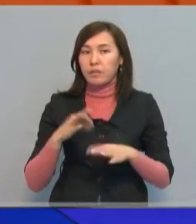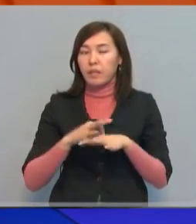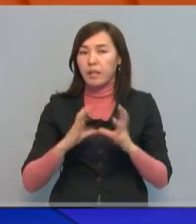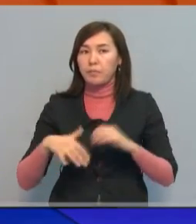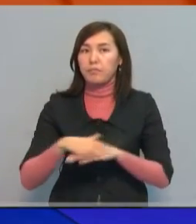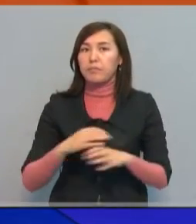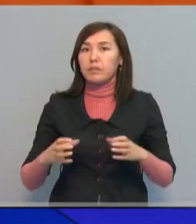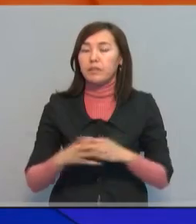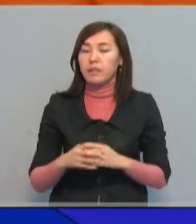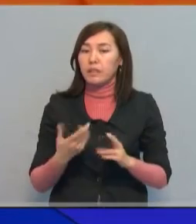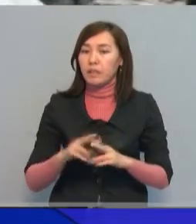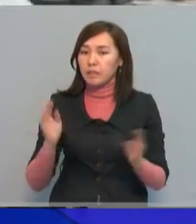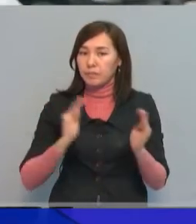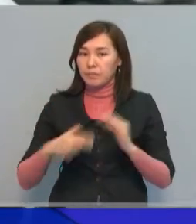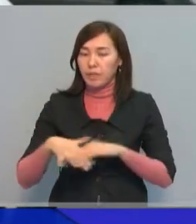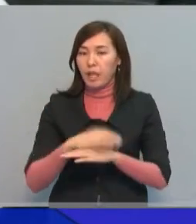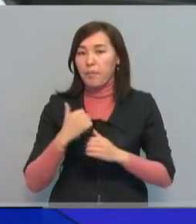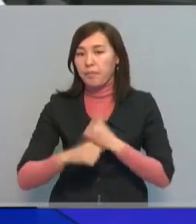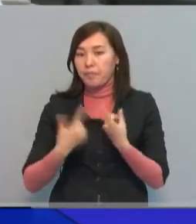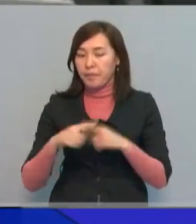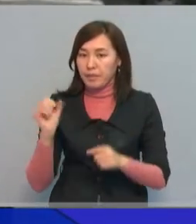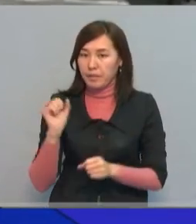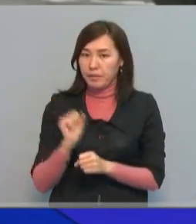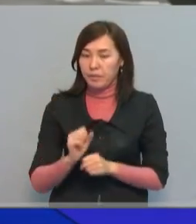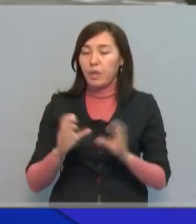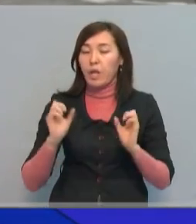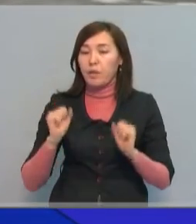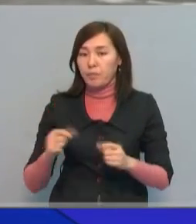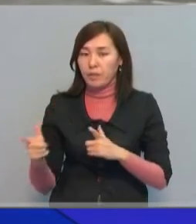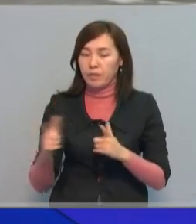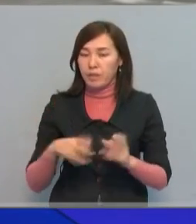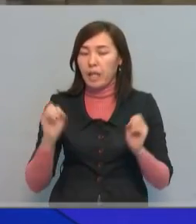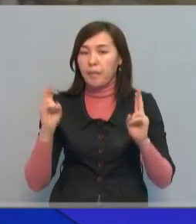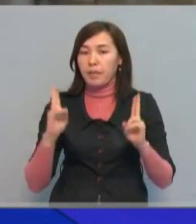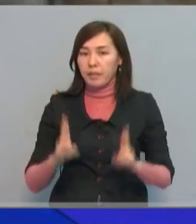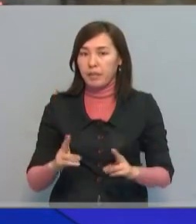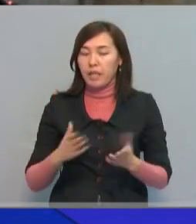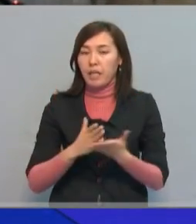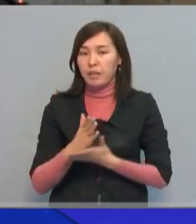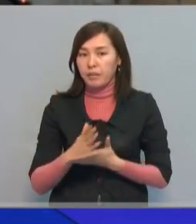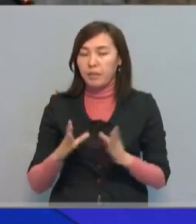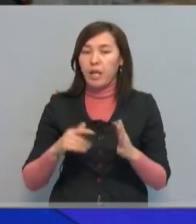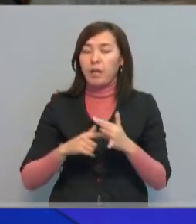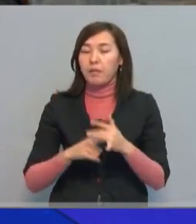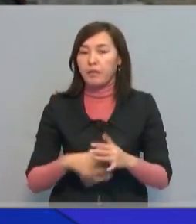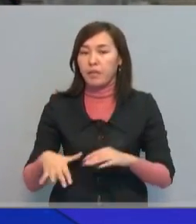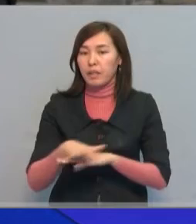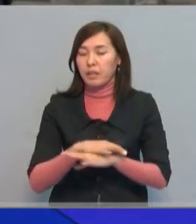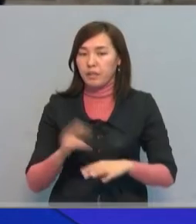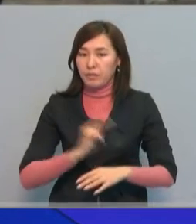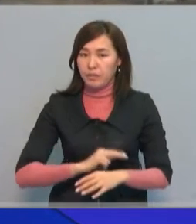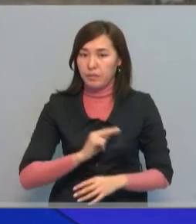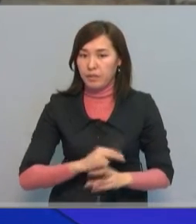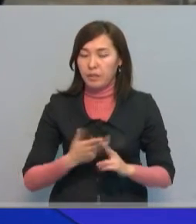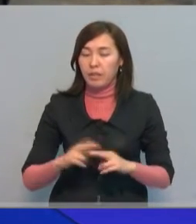ведущих мировых компаний. Модернизация материально-технической базы позволит готовить квалифицированные кадры, востребованные на рынке